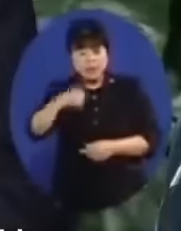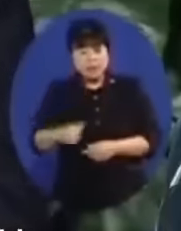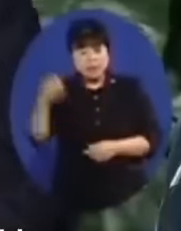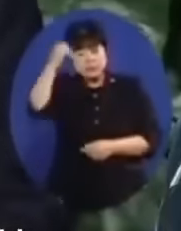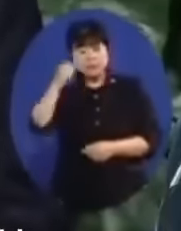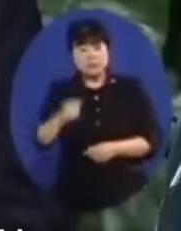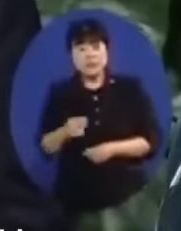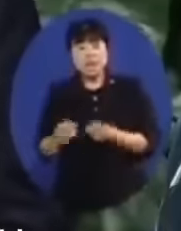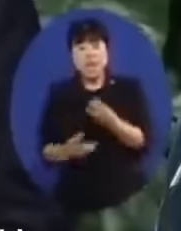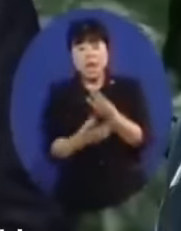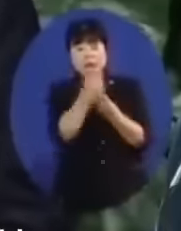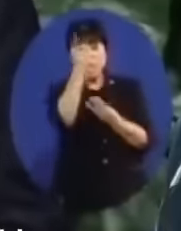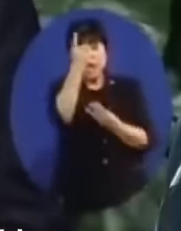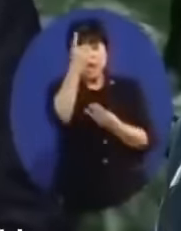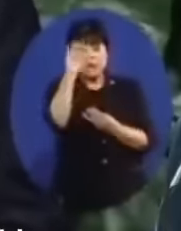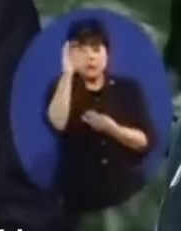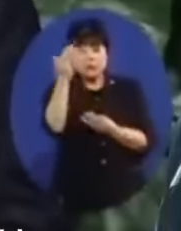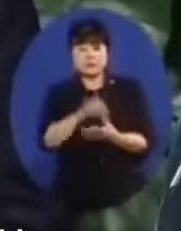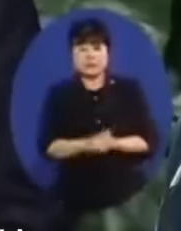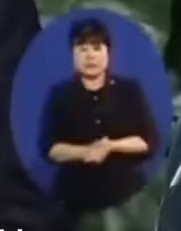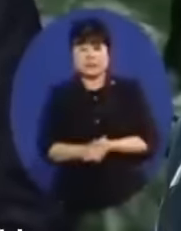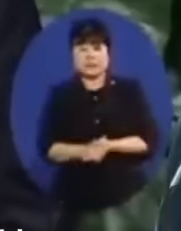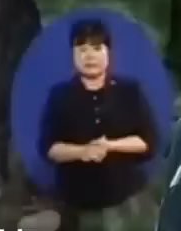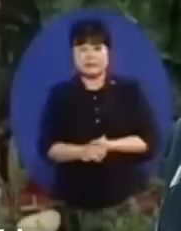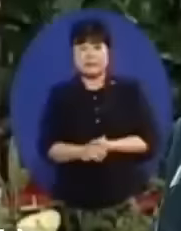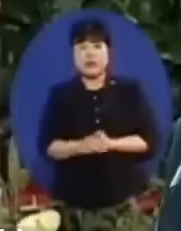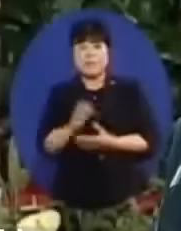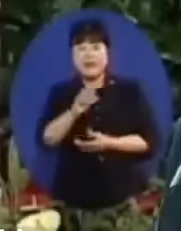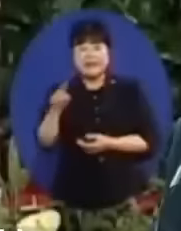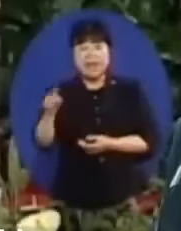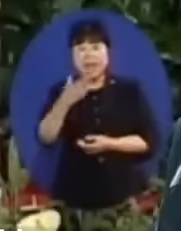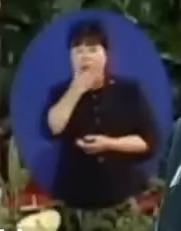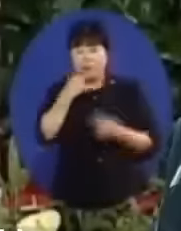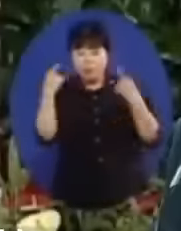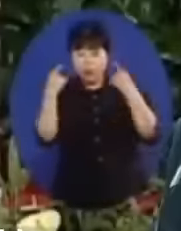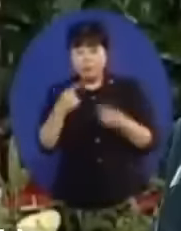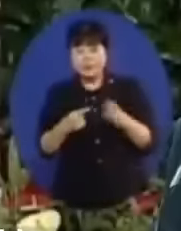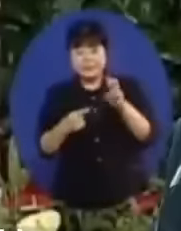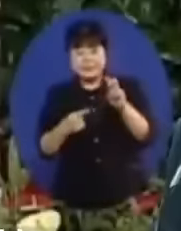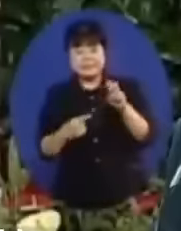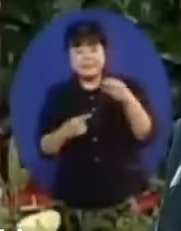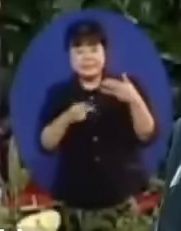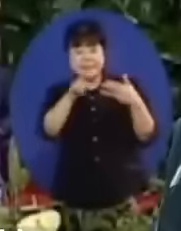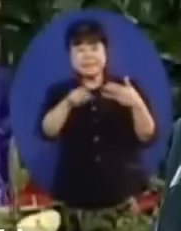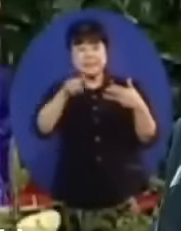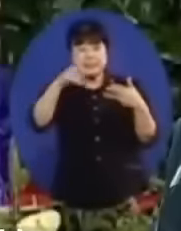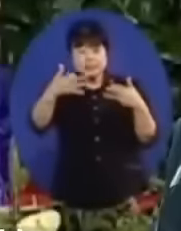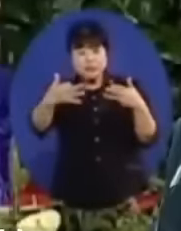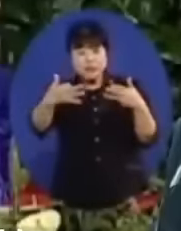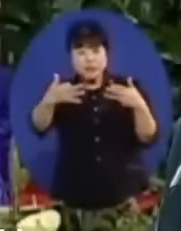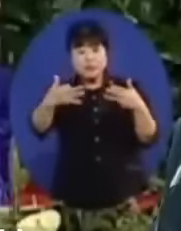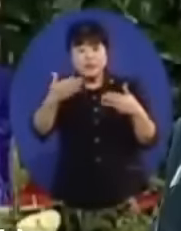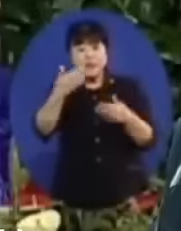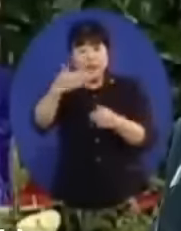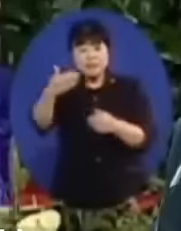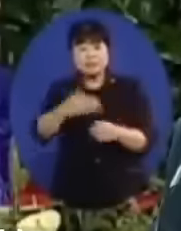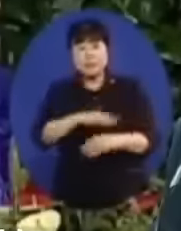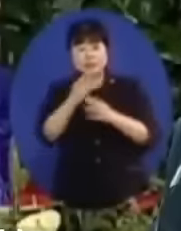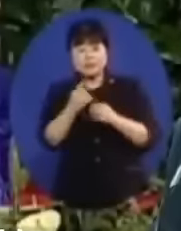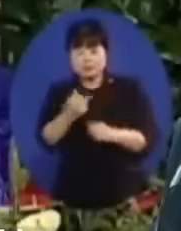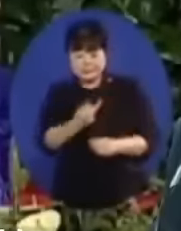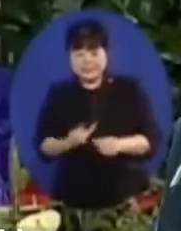성령 삼위로 되어 있는 것입니다. 마태복음 28장 19절에 보면 너희는 가서 모든 민족으로 제자로